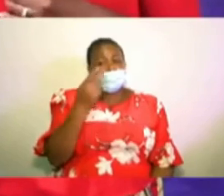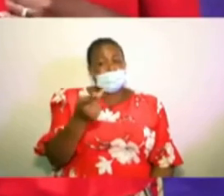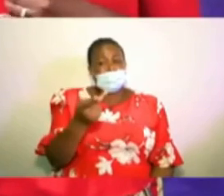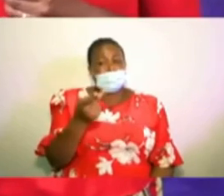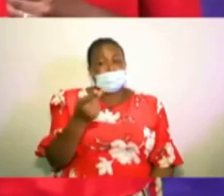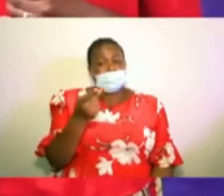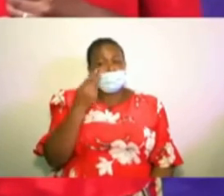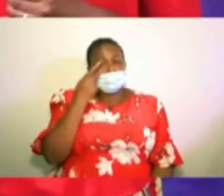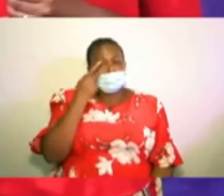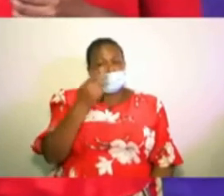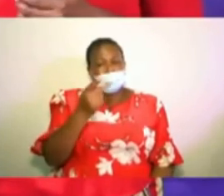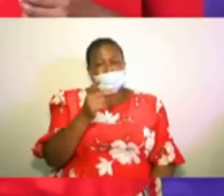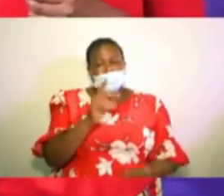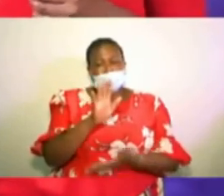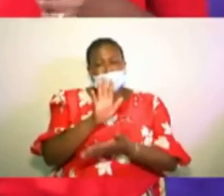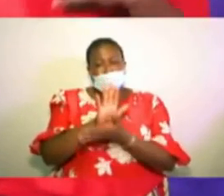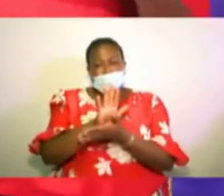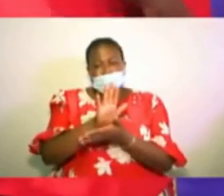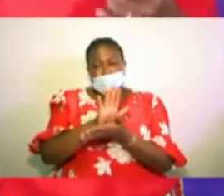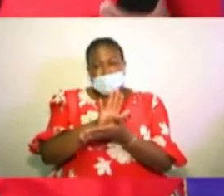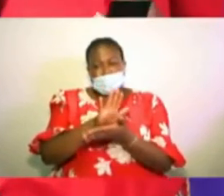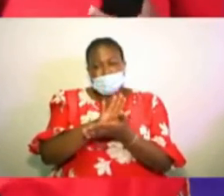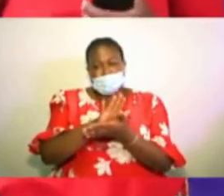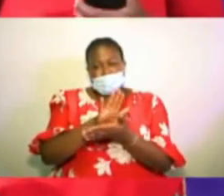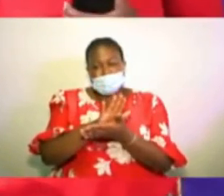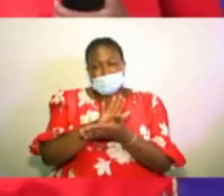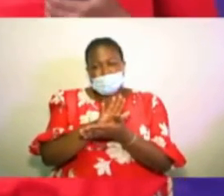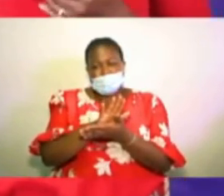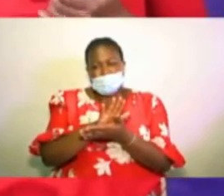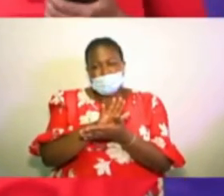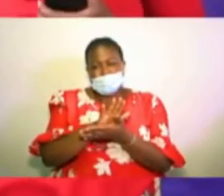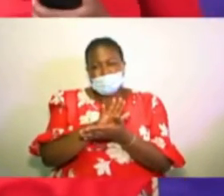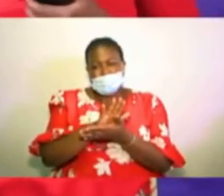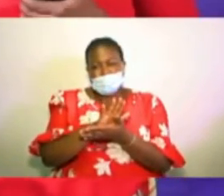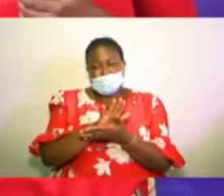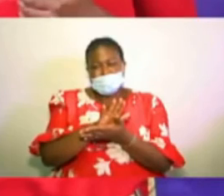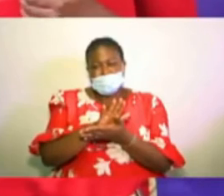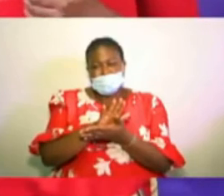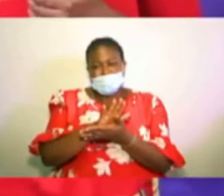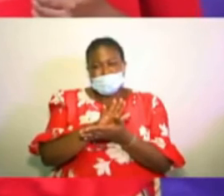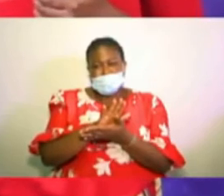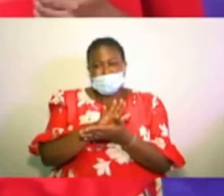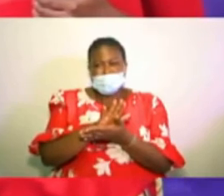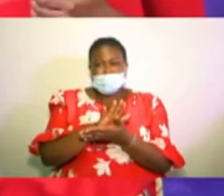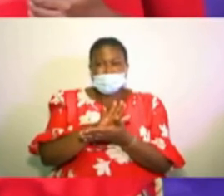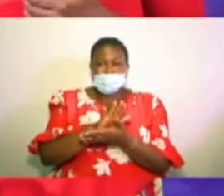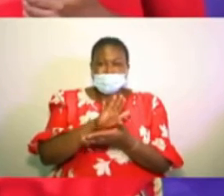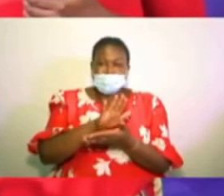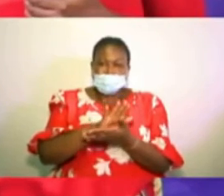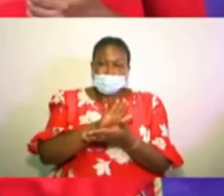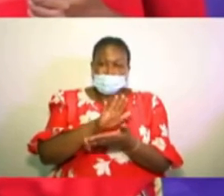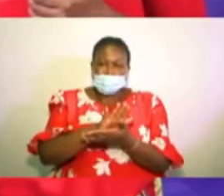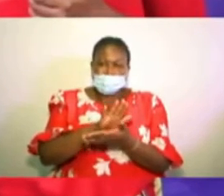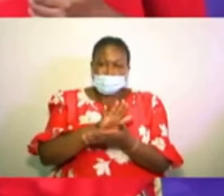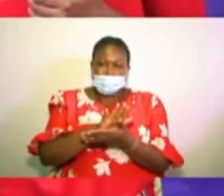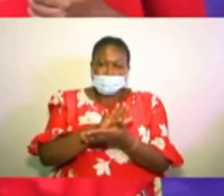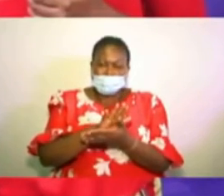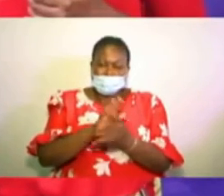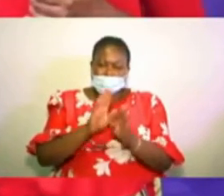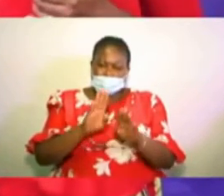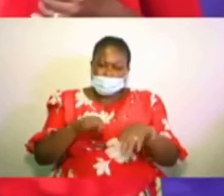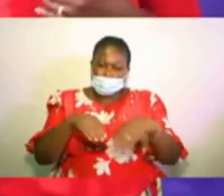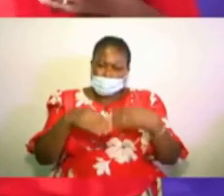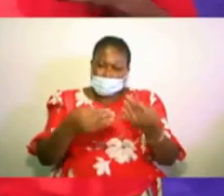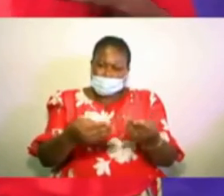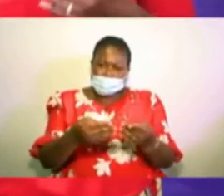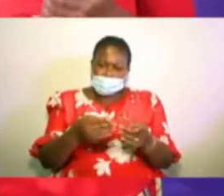a document, a paper. Et donc récemment, j'ai vu un document, given un papier, by Mortuary mortuary workers.